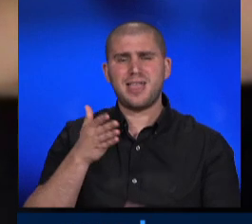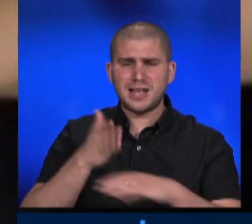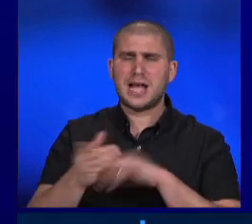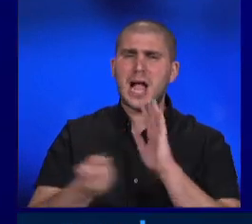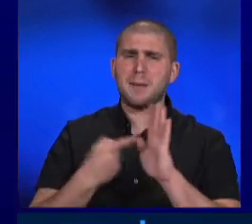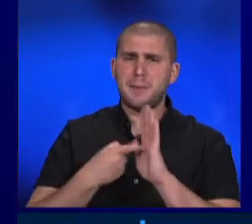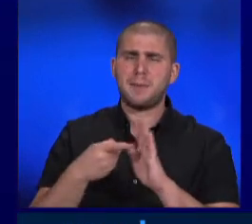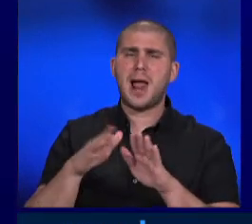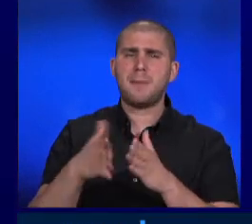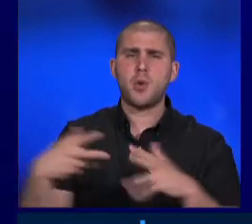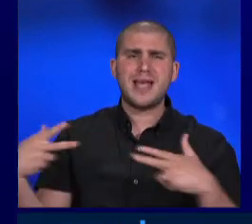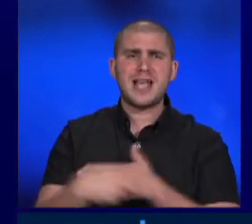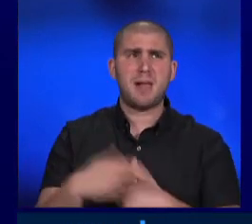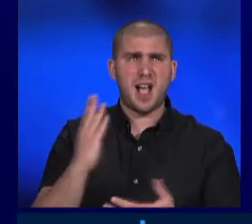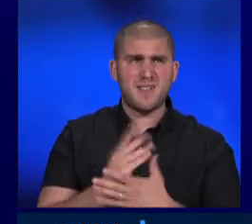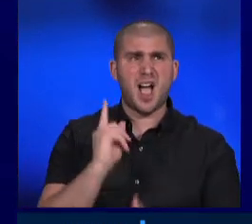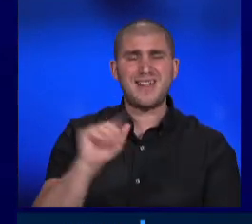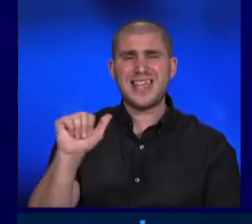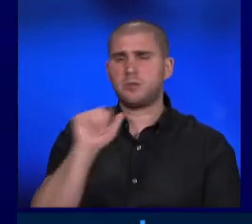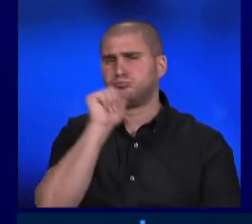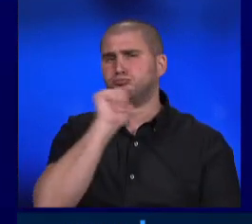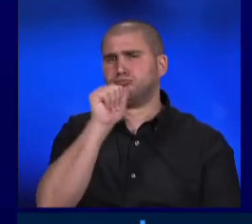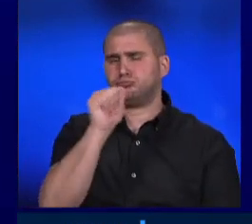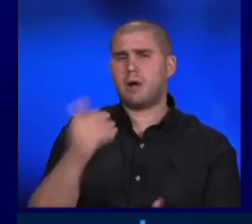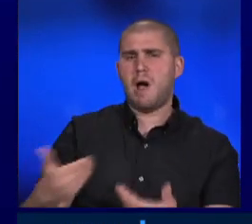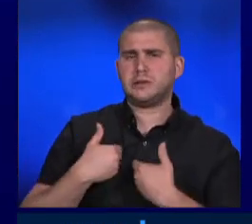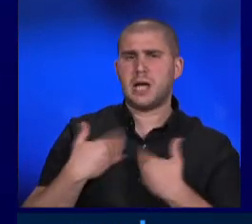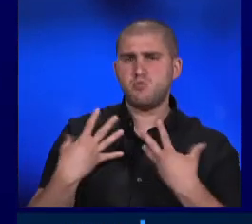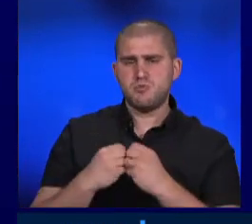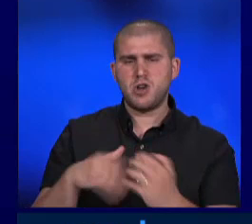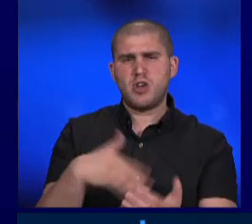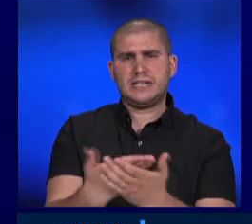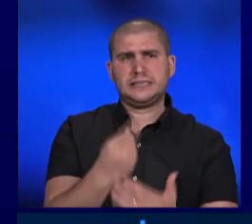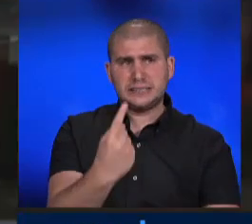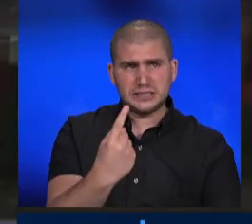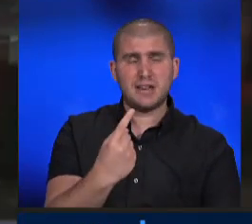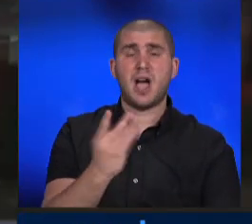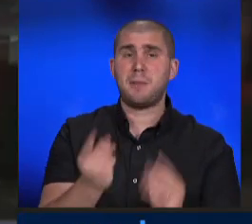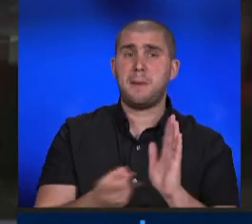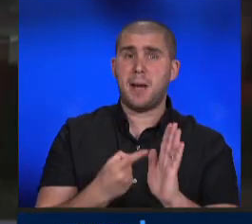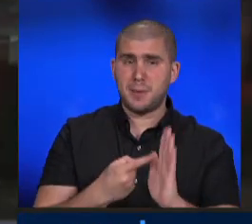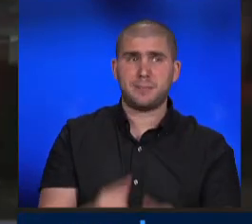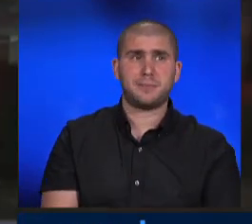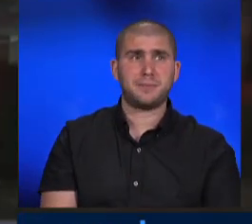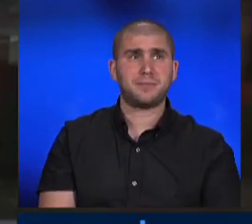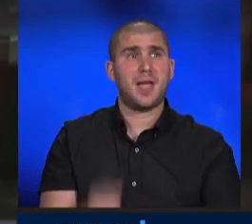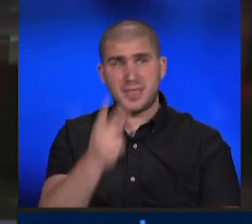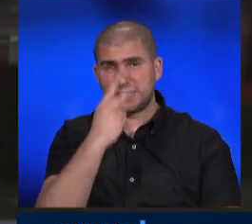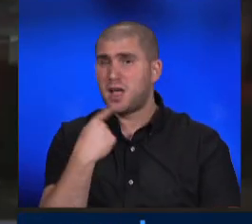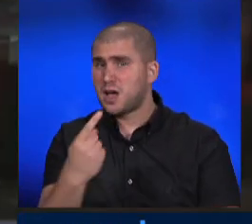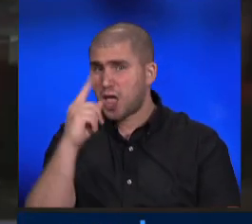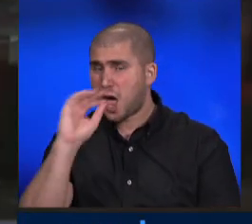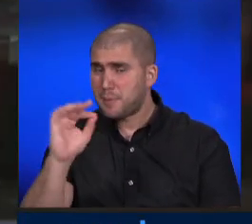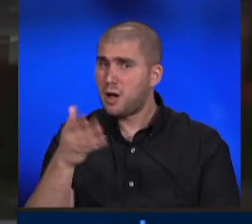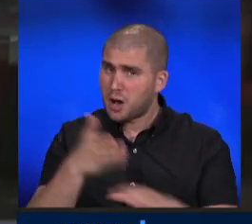גמילה, אולם איגור סירב לכל עזרה שהמשפחה הציעה, ולא פעם אחת. את ניסית להגיד לאבא שלך, תיכנס